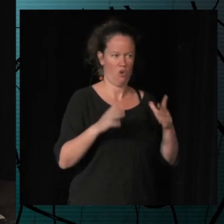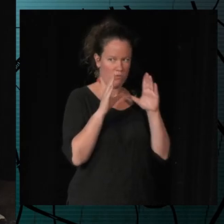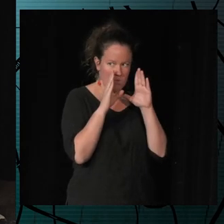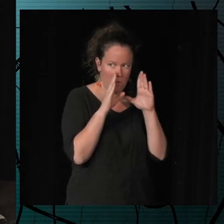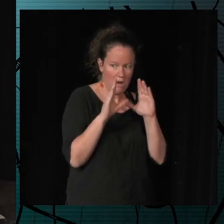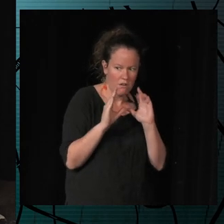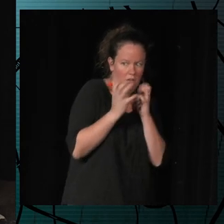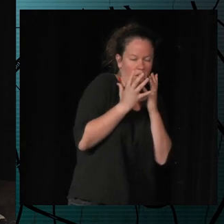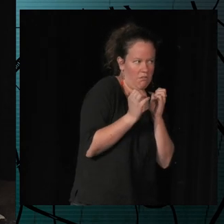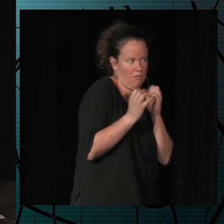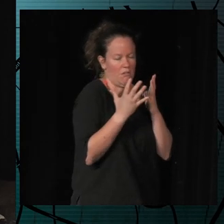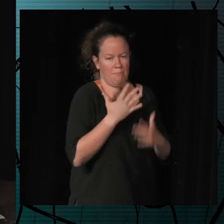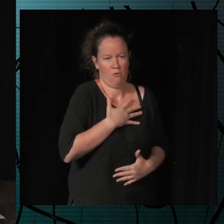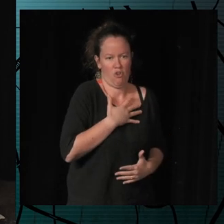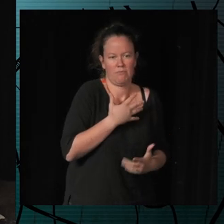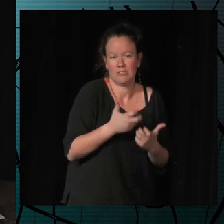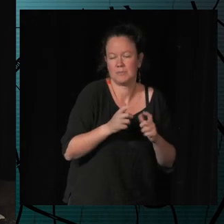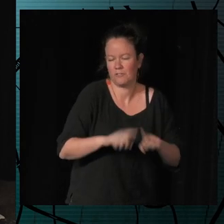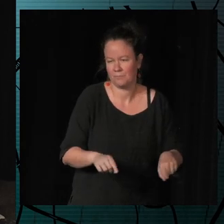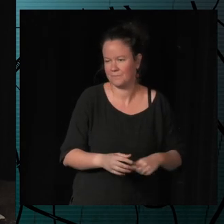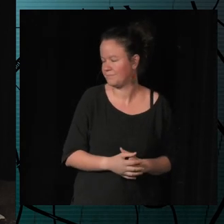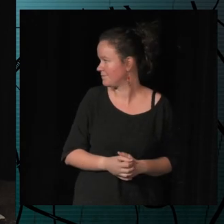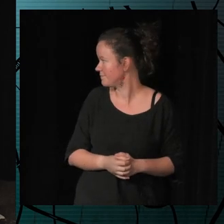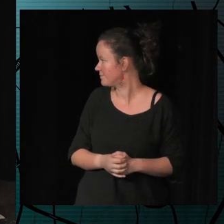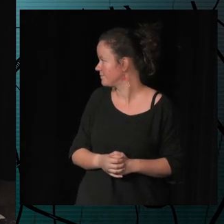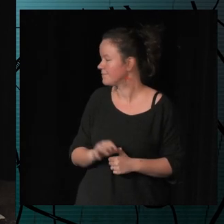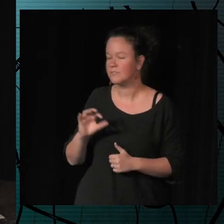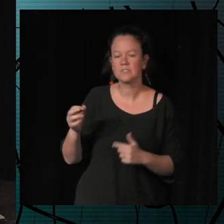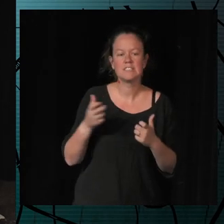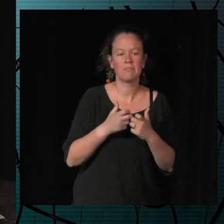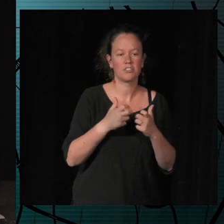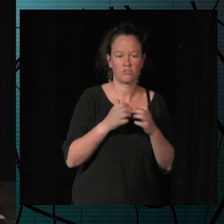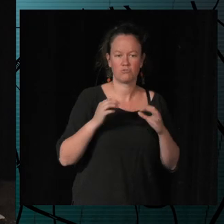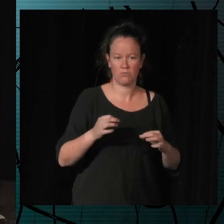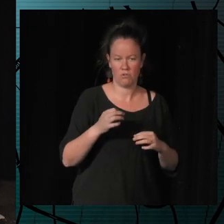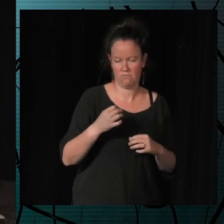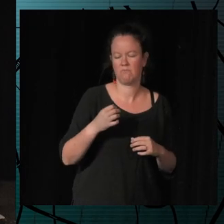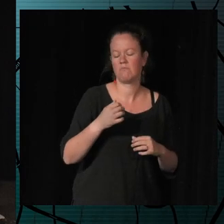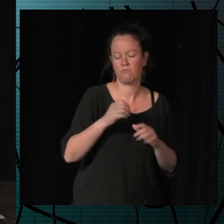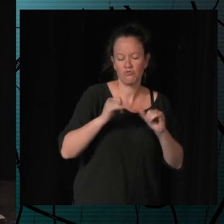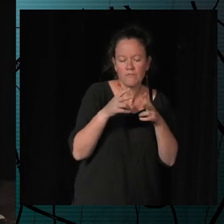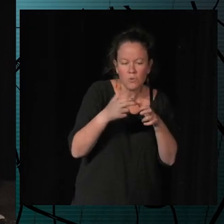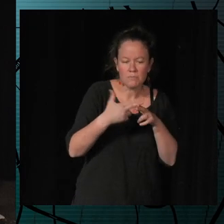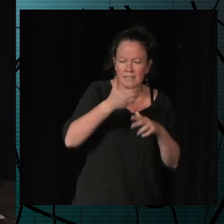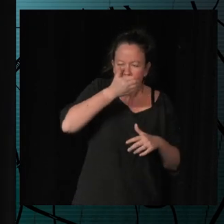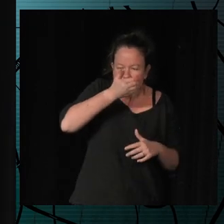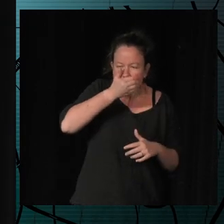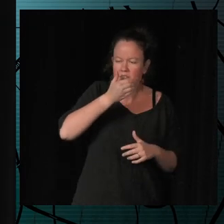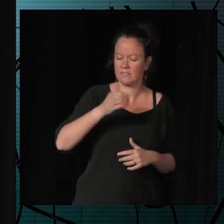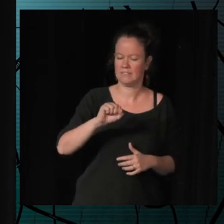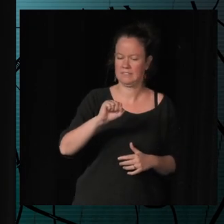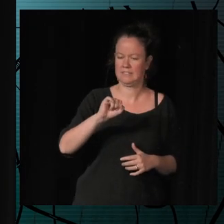euh oui et notamment je pense à au remake de Silent Hill 2 qui est pas encore sorti même si certains onont joué en